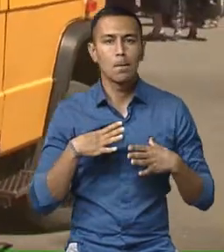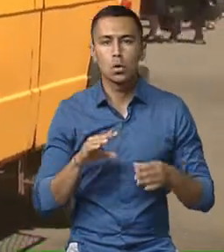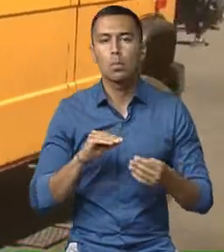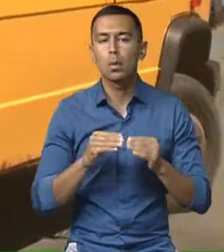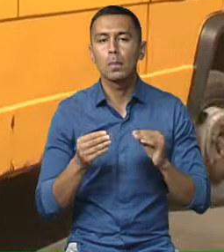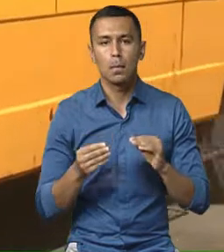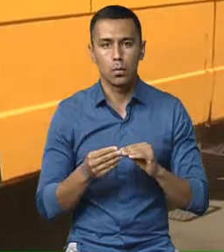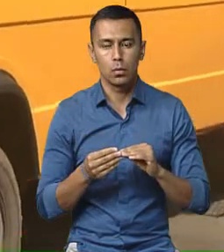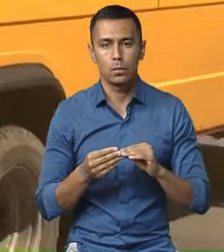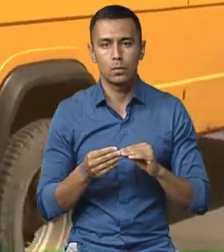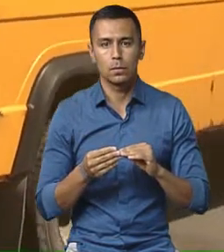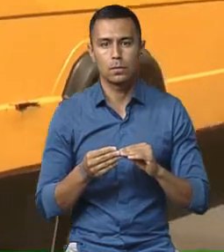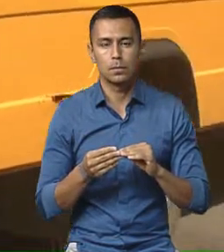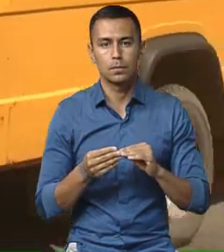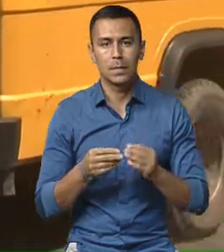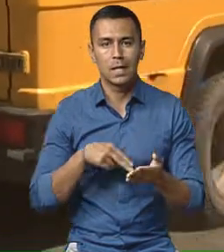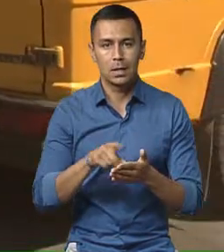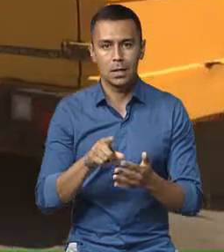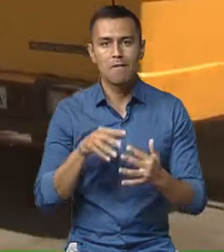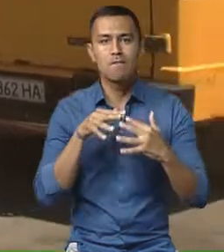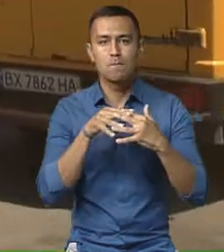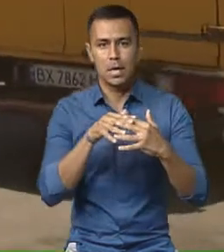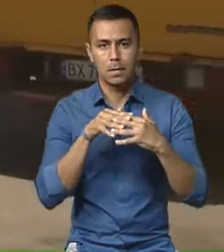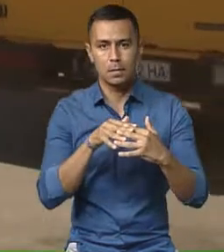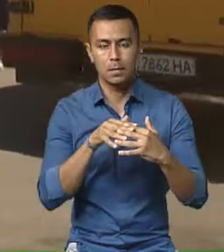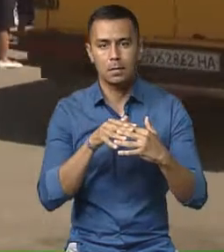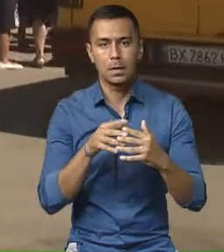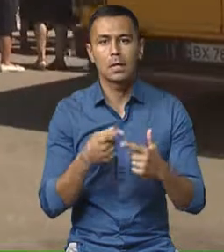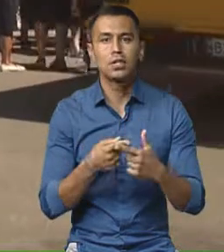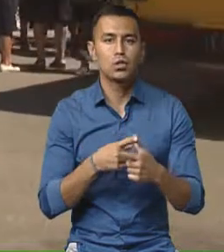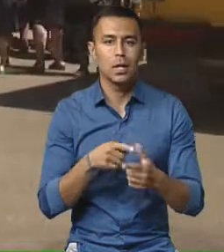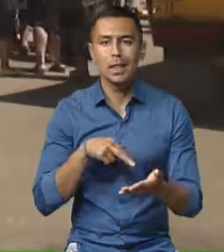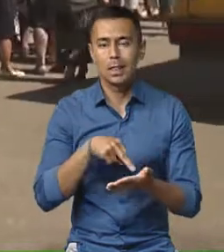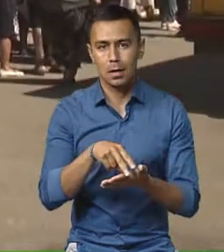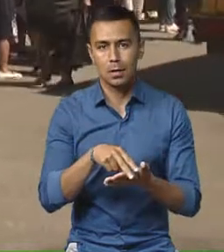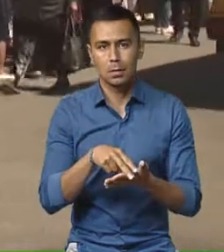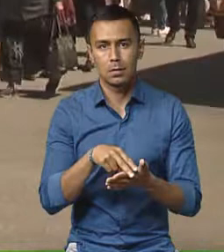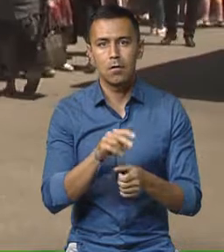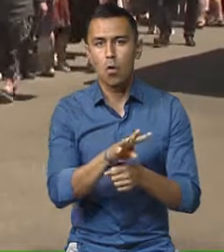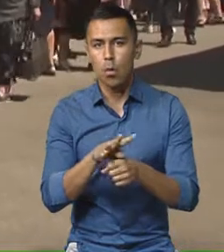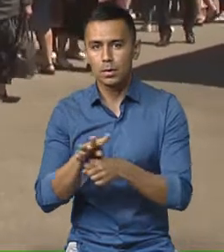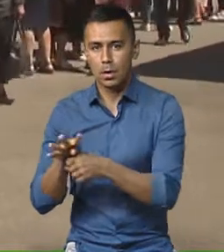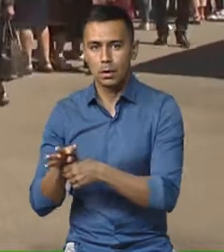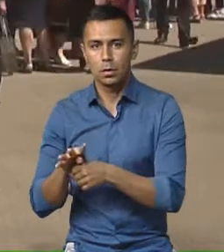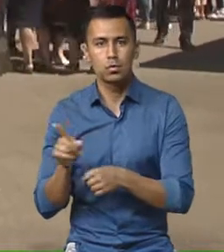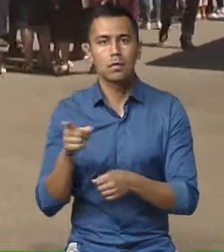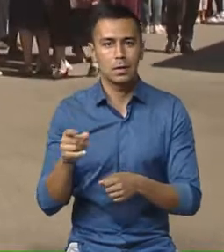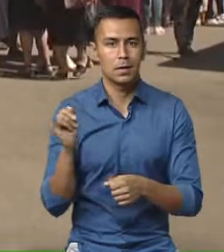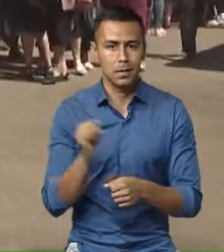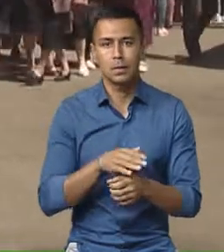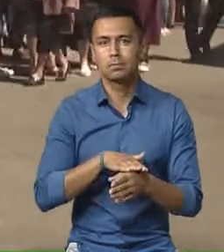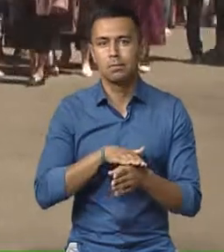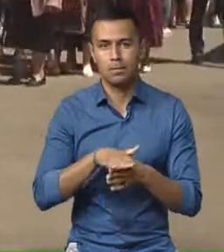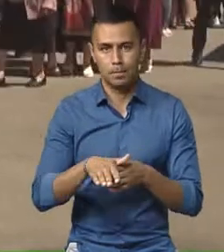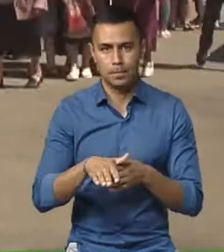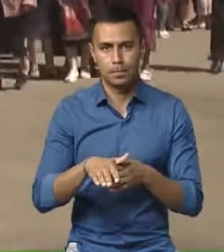проблемою йти в бій чи йти в обстрілах. Що він і зробив?